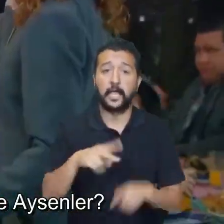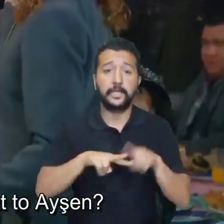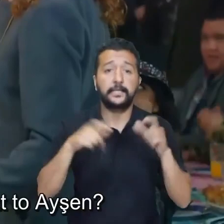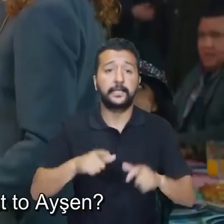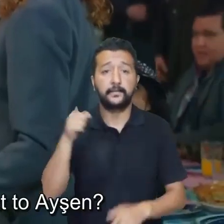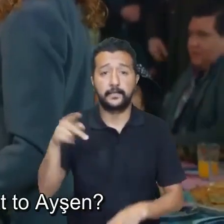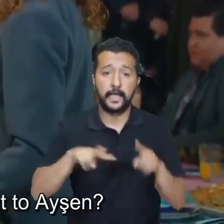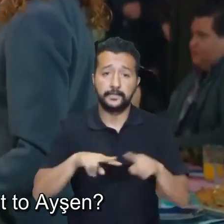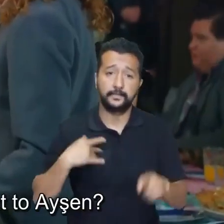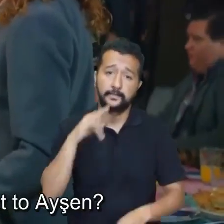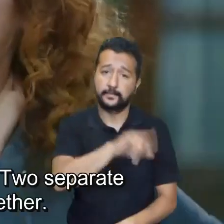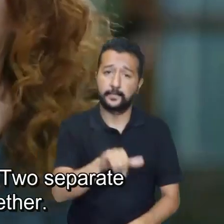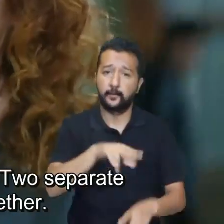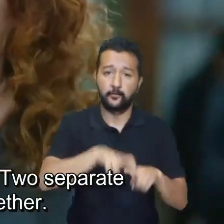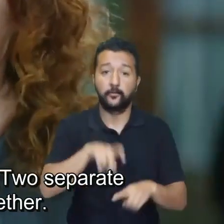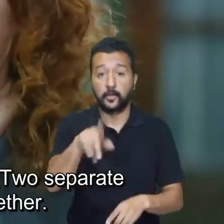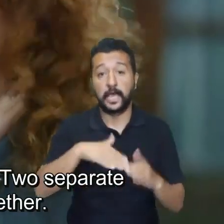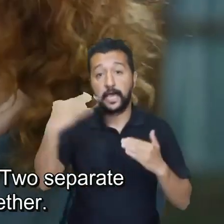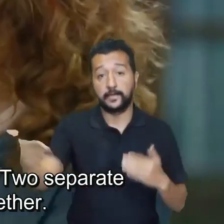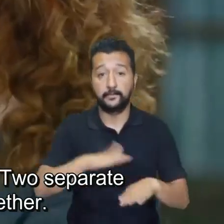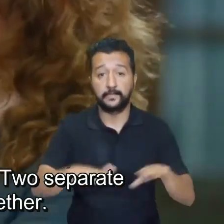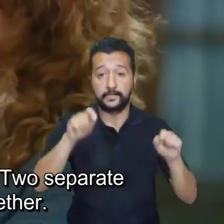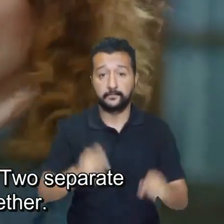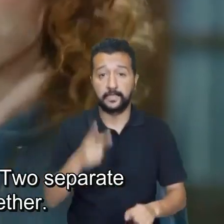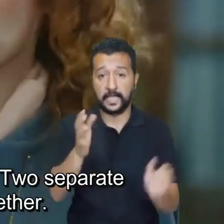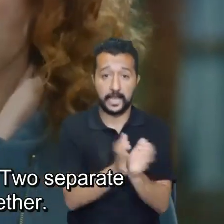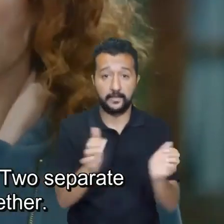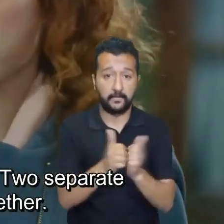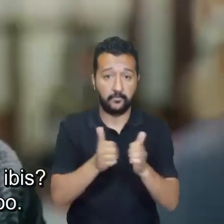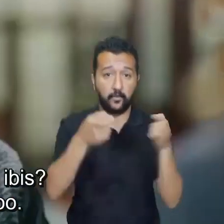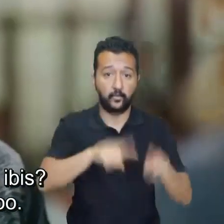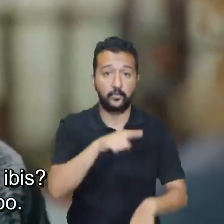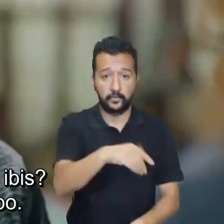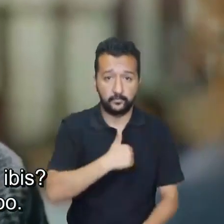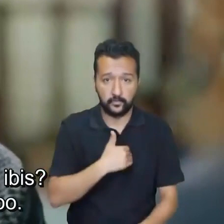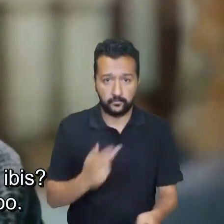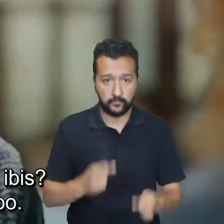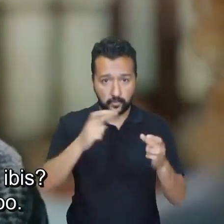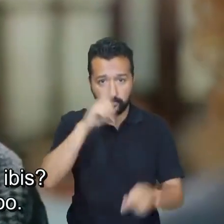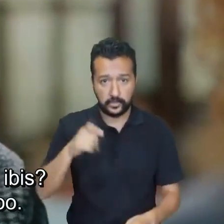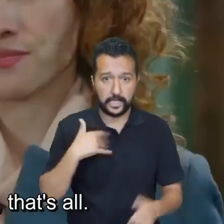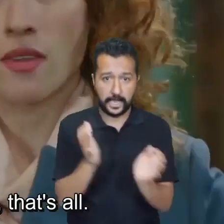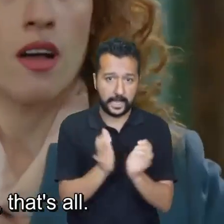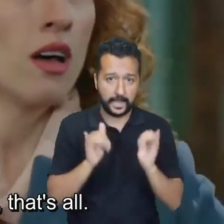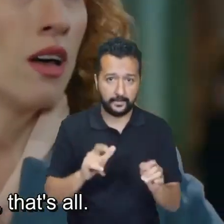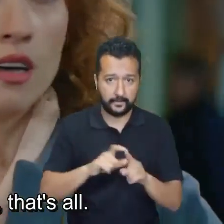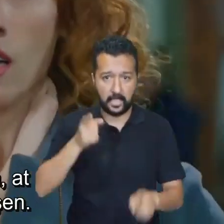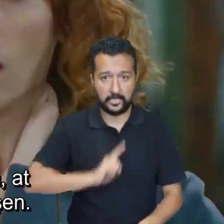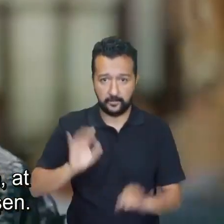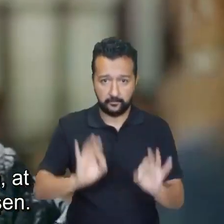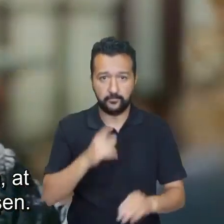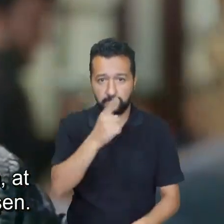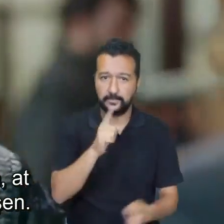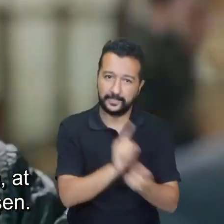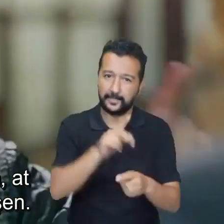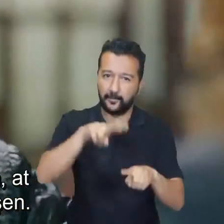Ayşe'nin nerede? Beni Ayşe'nin yanına bir yere otursana. Onları ayrı masa yaptık. İki aile burada beraber oturacaklar. Ya biz kelaynak sürüsü müyüz? Ben de aileden sayılırım. Damat adayım o kadar. Şş,